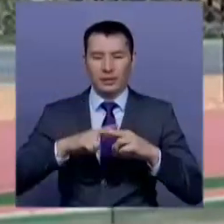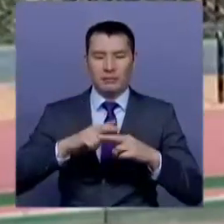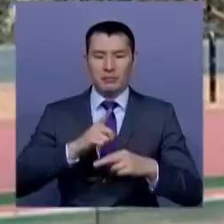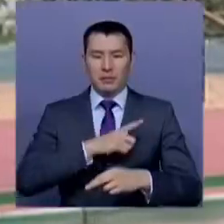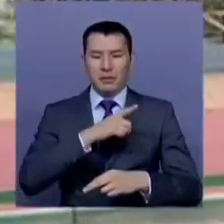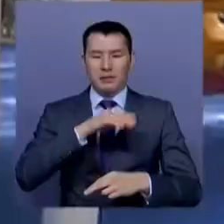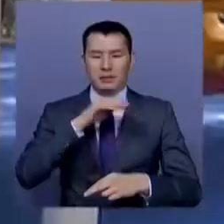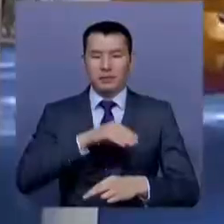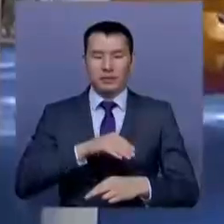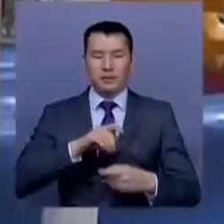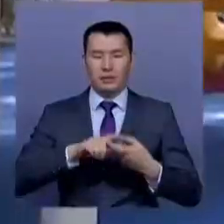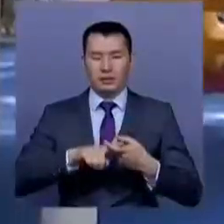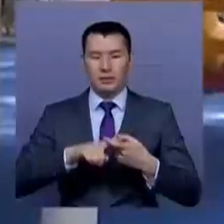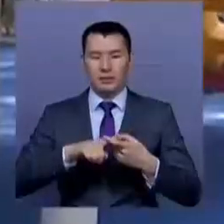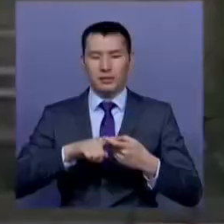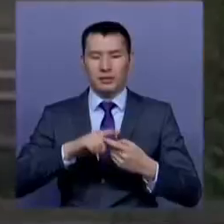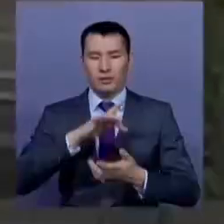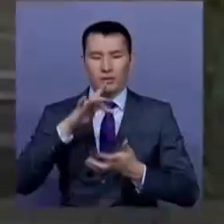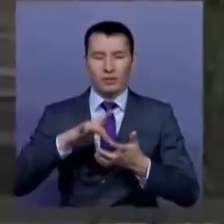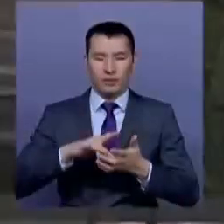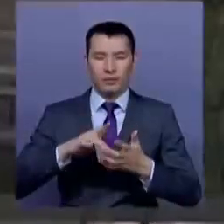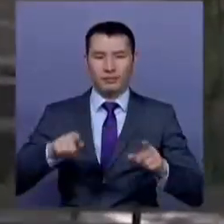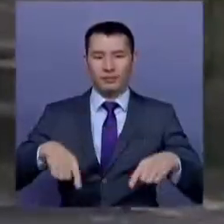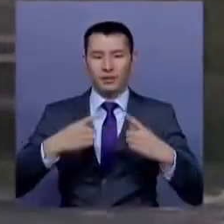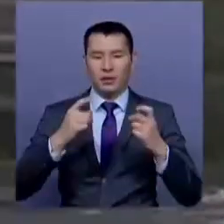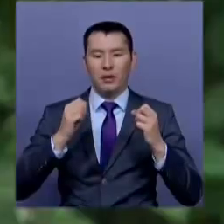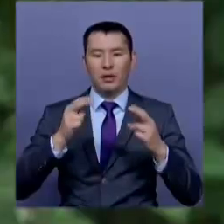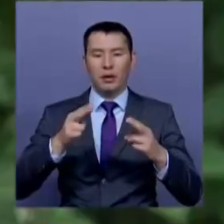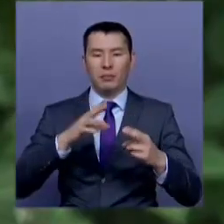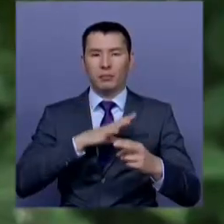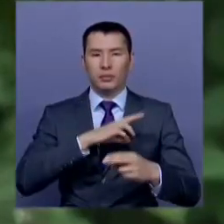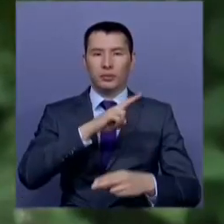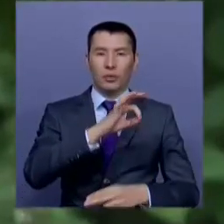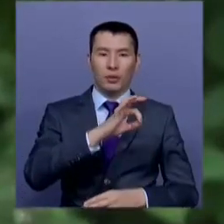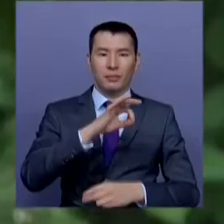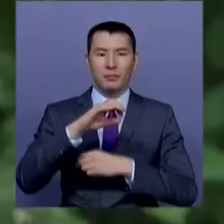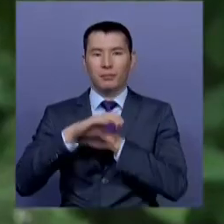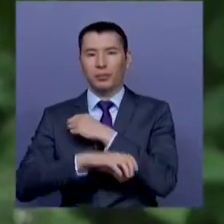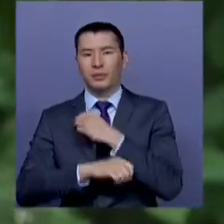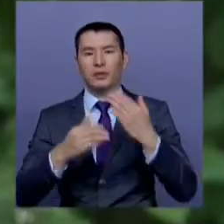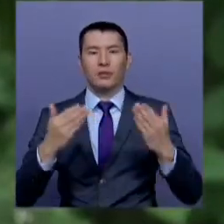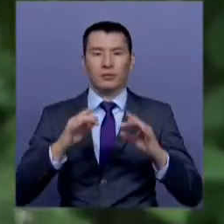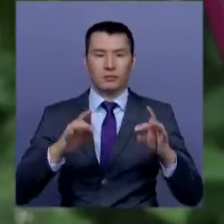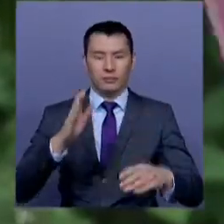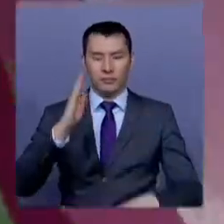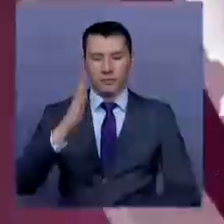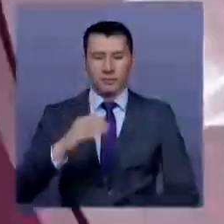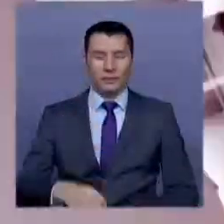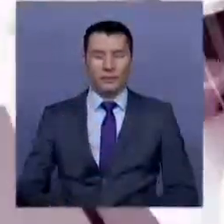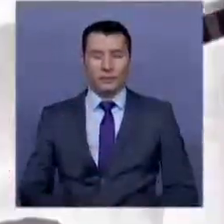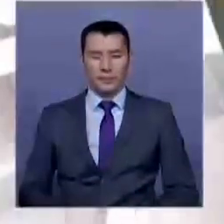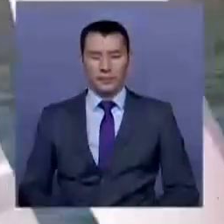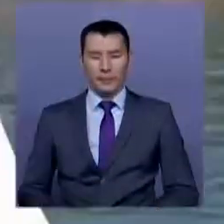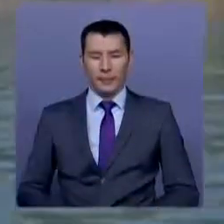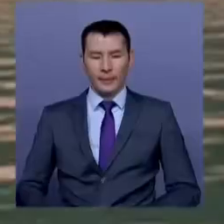по социально-экономическому развитию города. О том, как было до и как стало сейчас, расскажу я, Татьяна Ким.